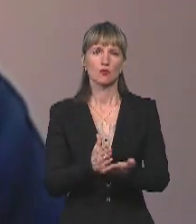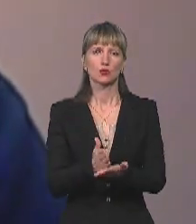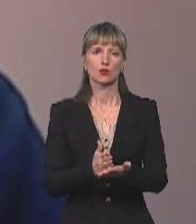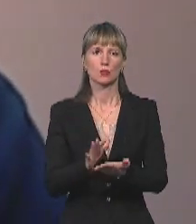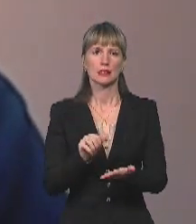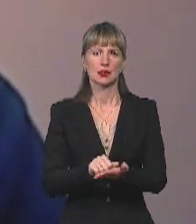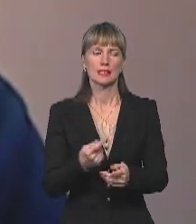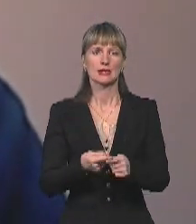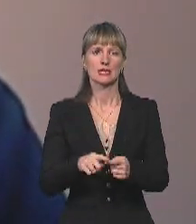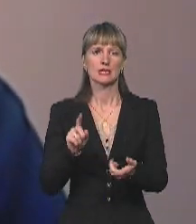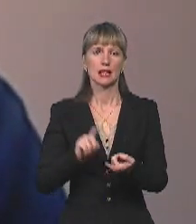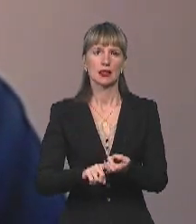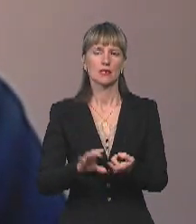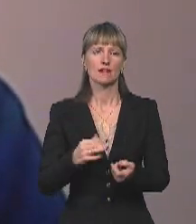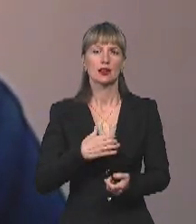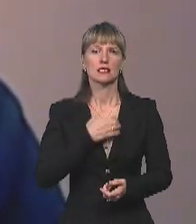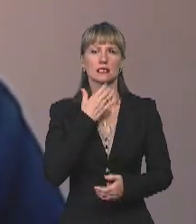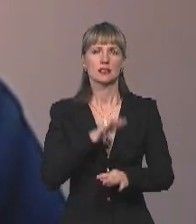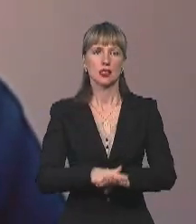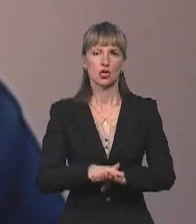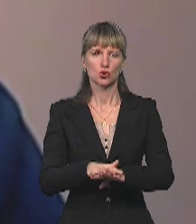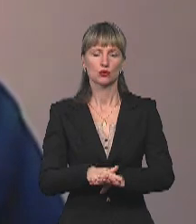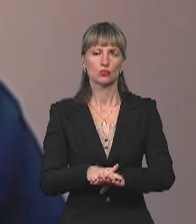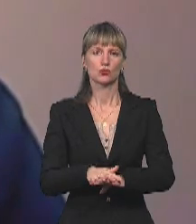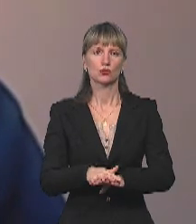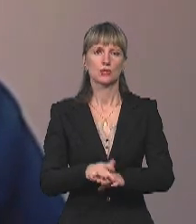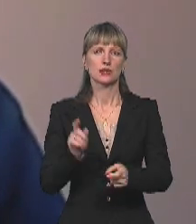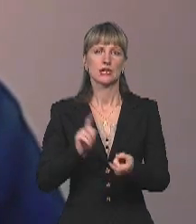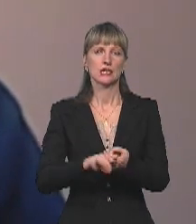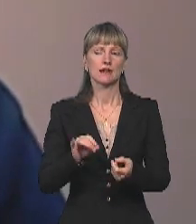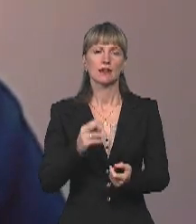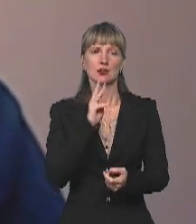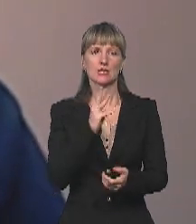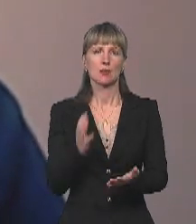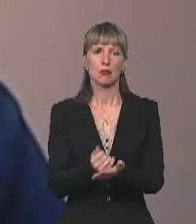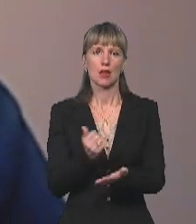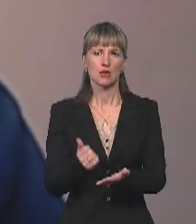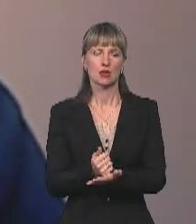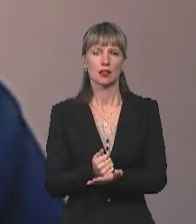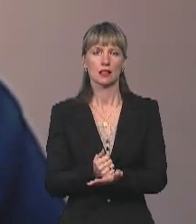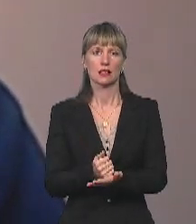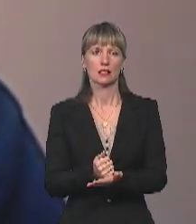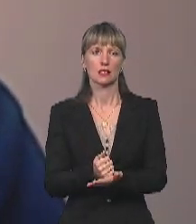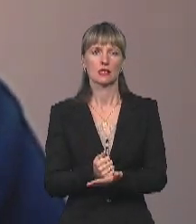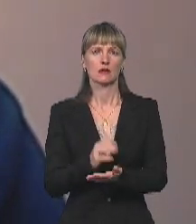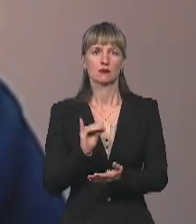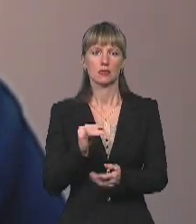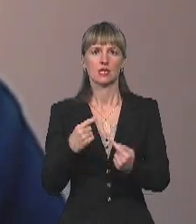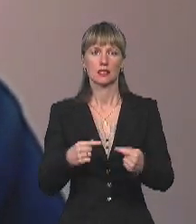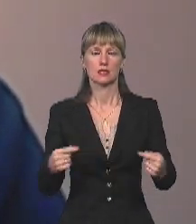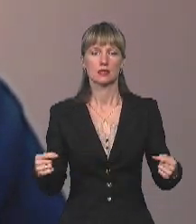зайнятості. Це залежить від страхового стажу, залежить від заробітної плати і таке